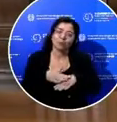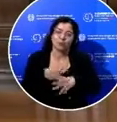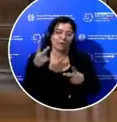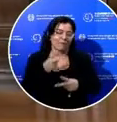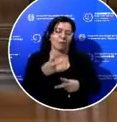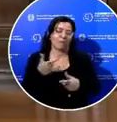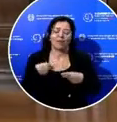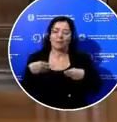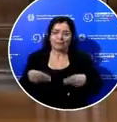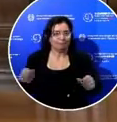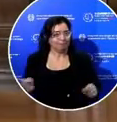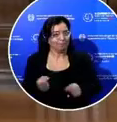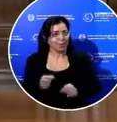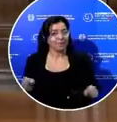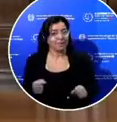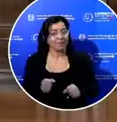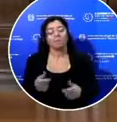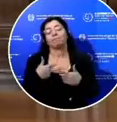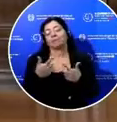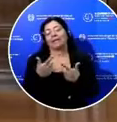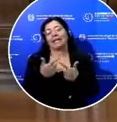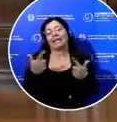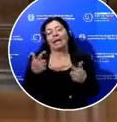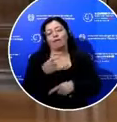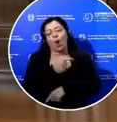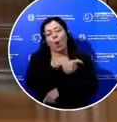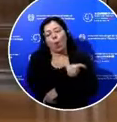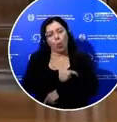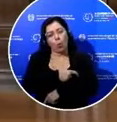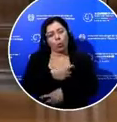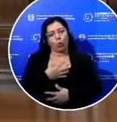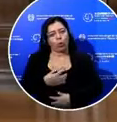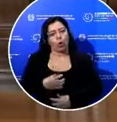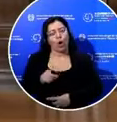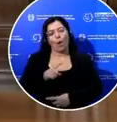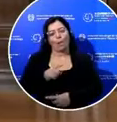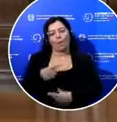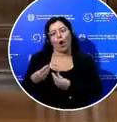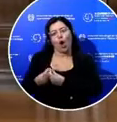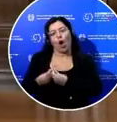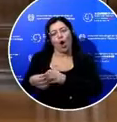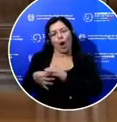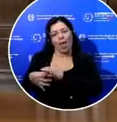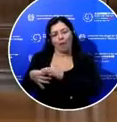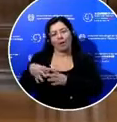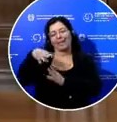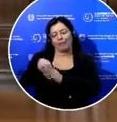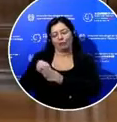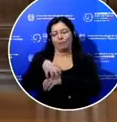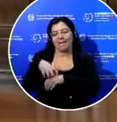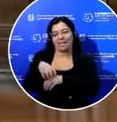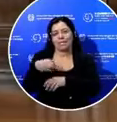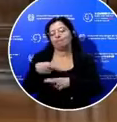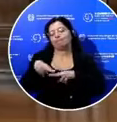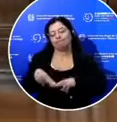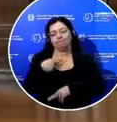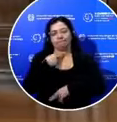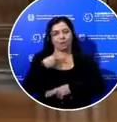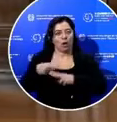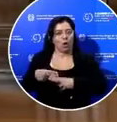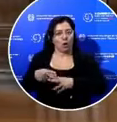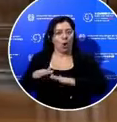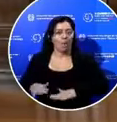essere presente di persona. Un grave lutto che ha colpito una delle mie più strette collaboratrici al Ministero mi ha trattenuta a Roma e so